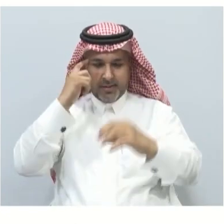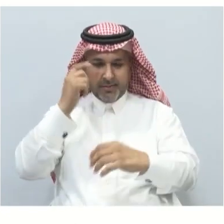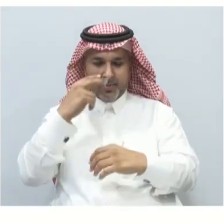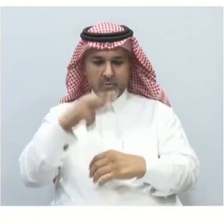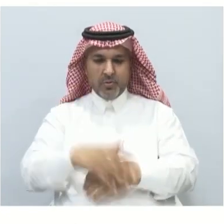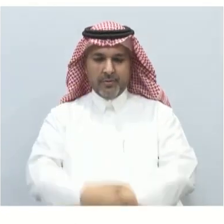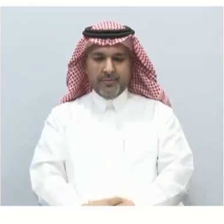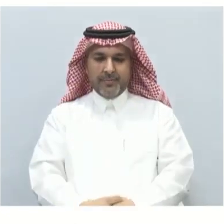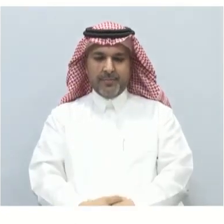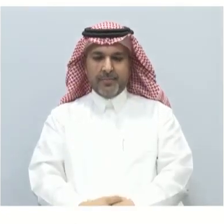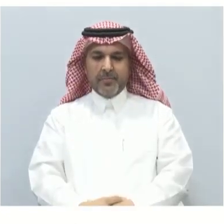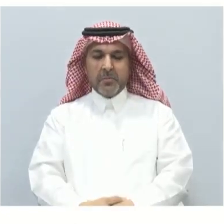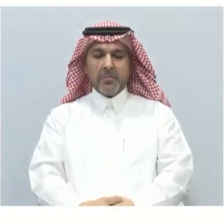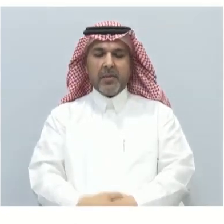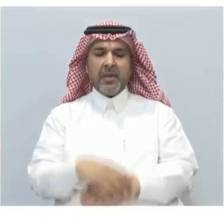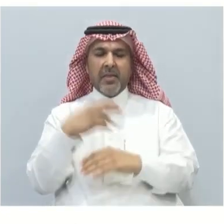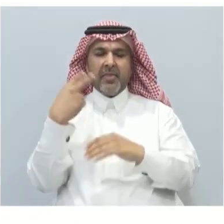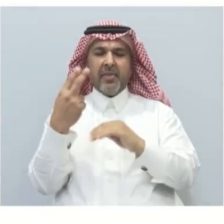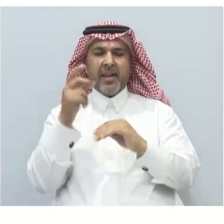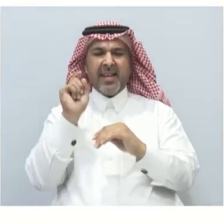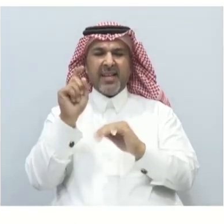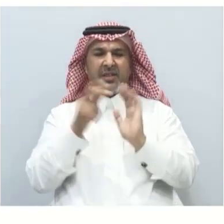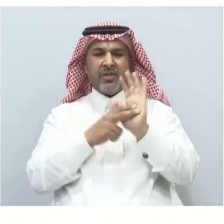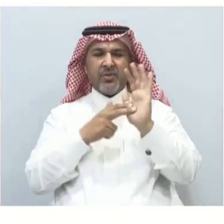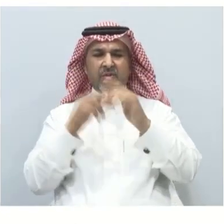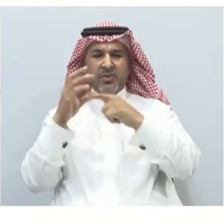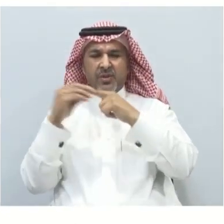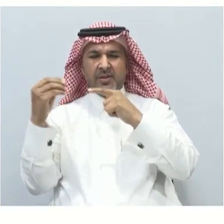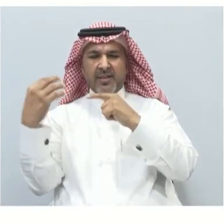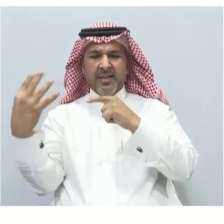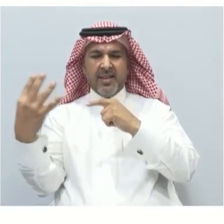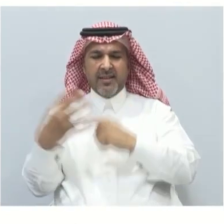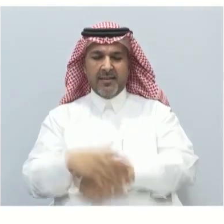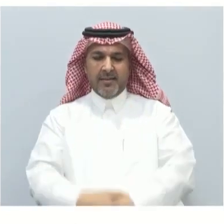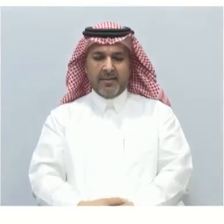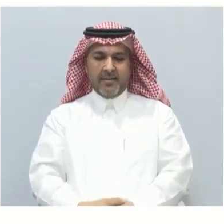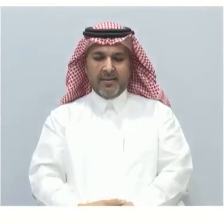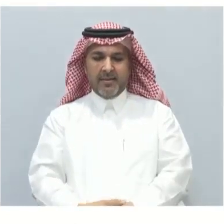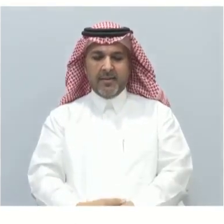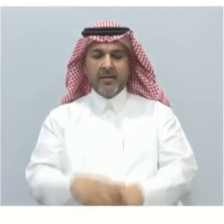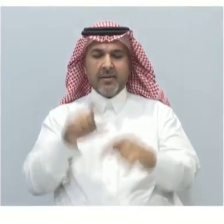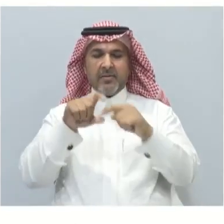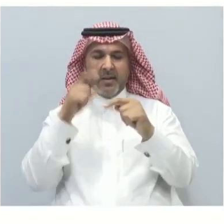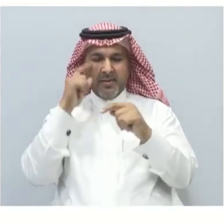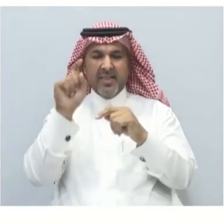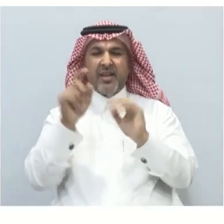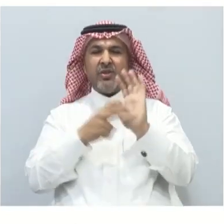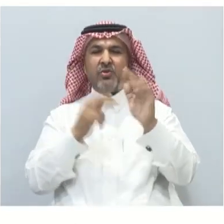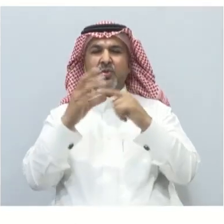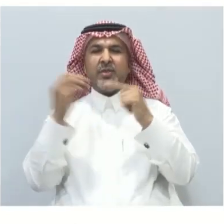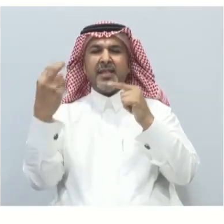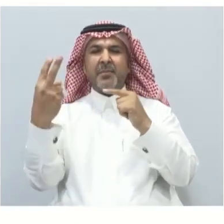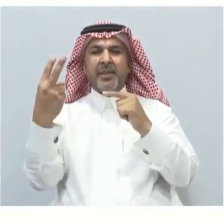الحين توحد الاساس طالما ان توحد الاساس انزل الاسس واقول 2 اكس تساوي سالب ا ومنه فان الاكس تساوي